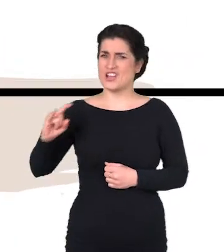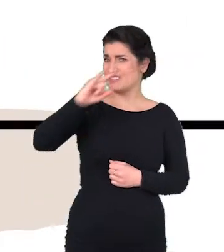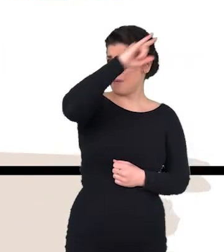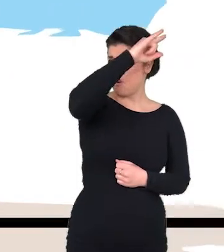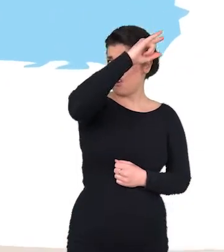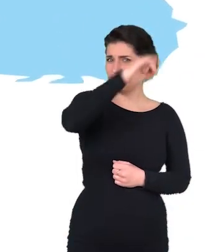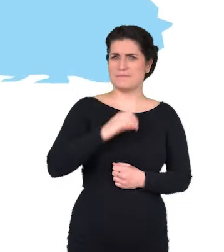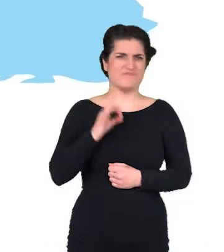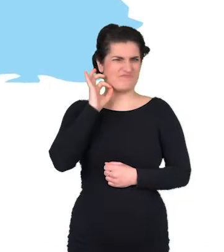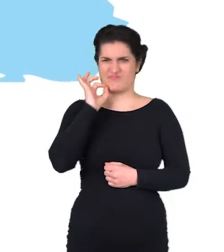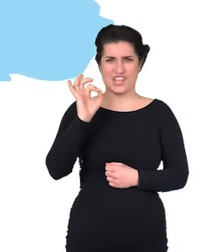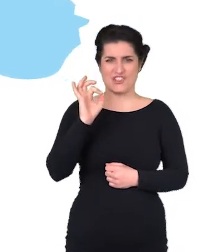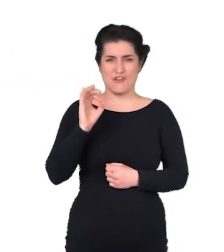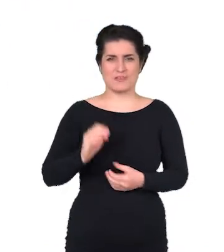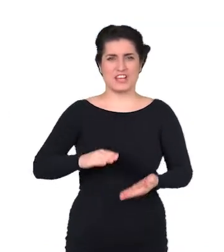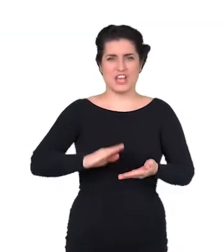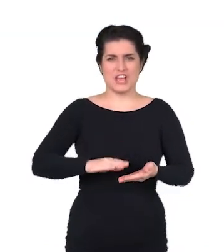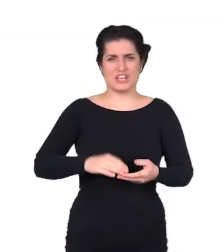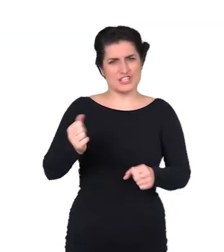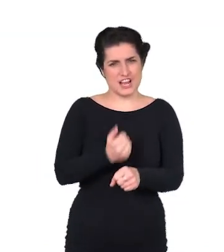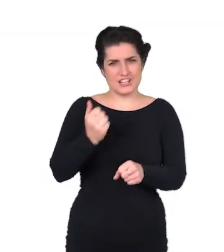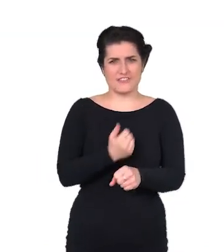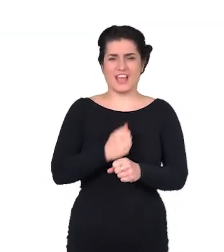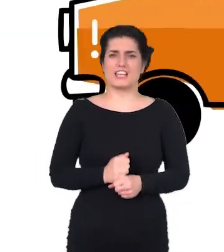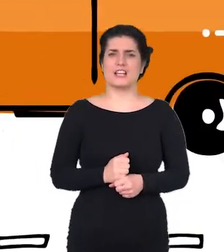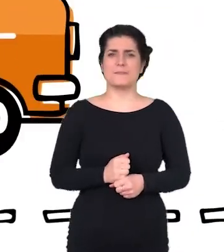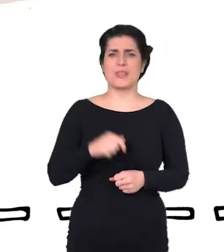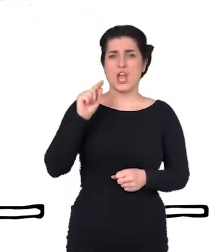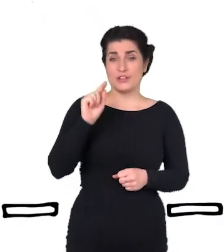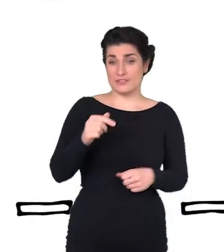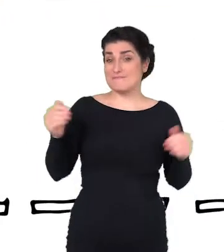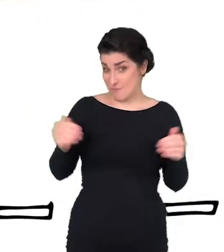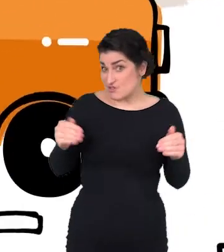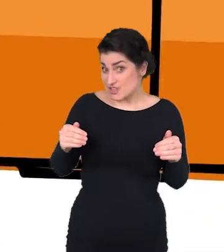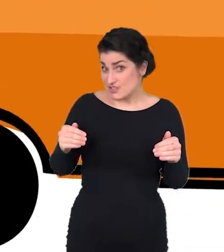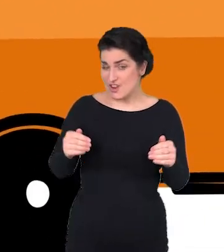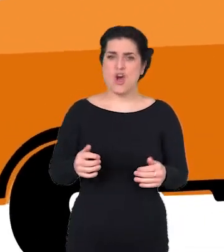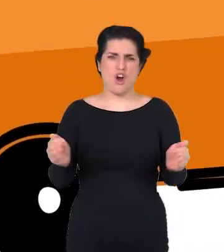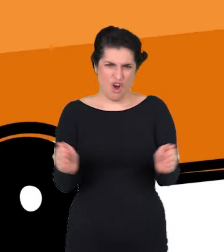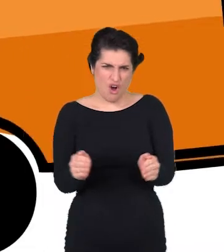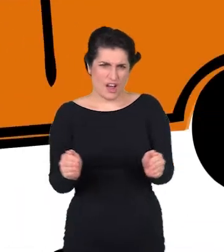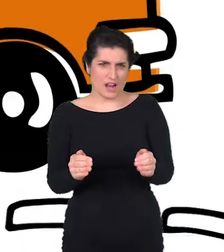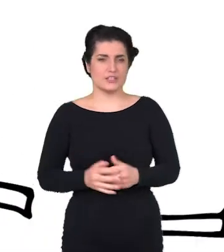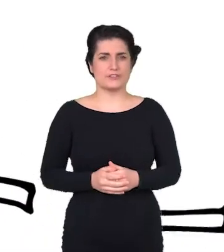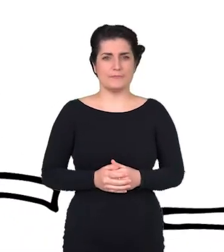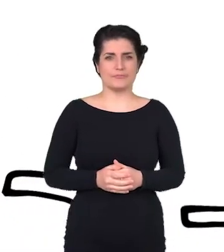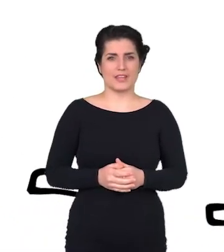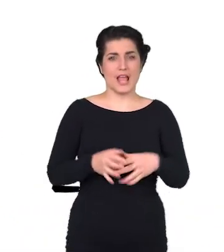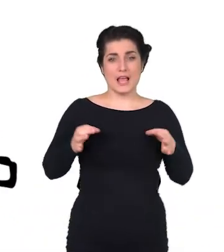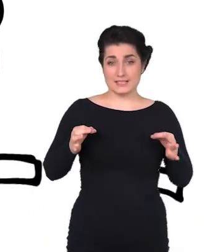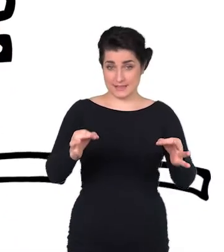samolotem, ponieważ pozostawiają największy ślad węglowy. Jeśli musisz wybrać się w dłuższą podróż autem, zabierz ze